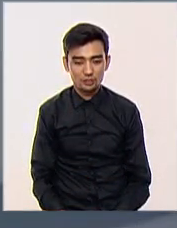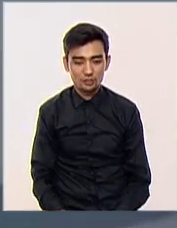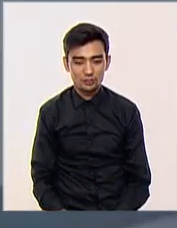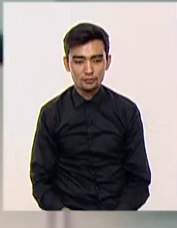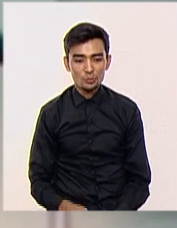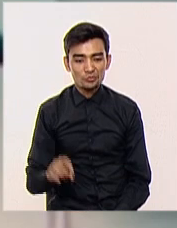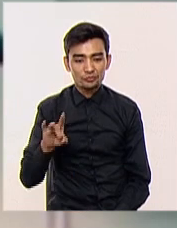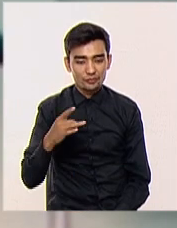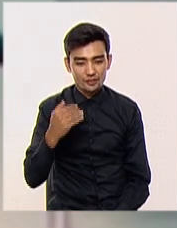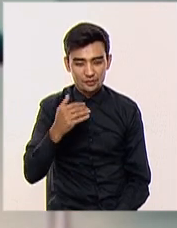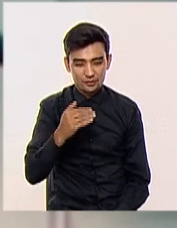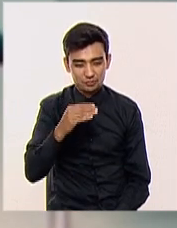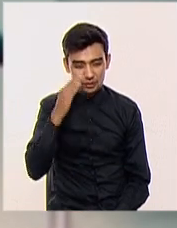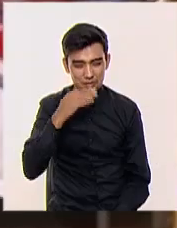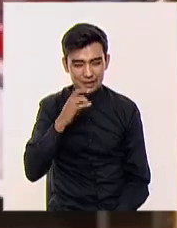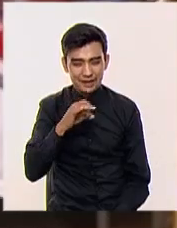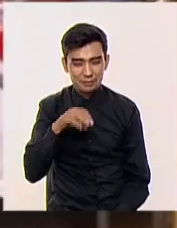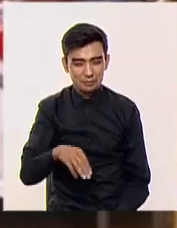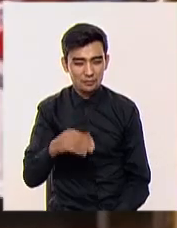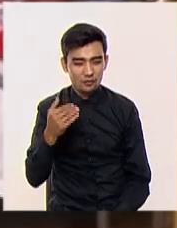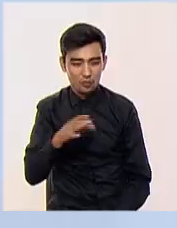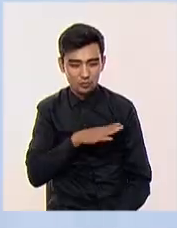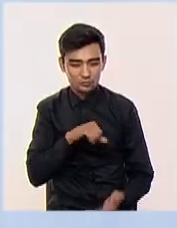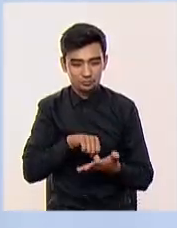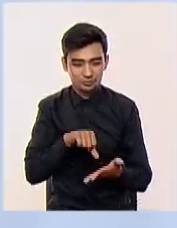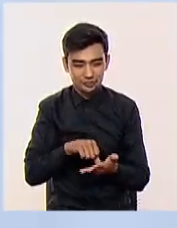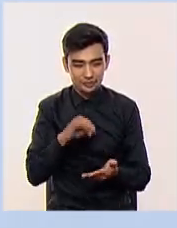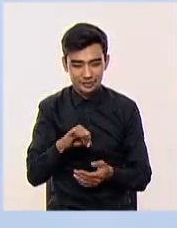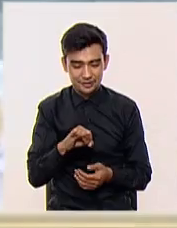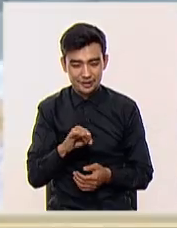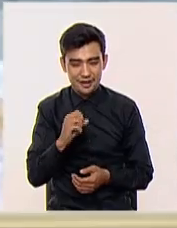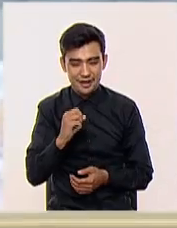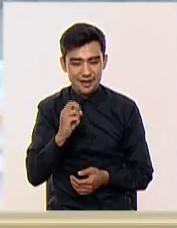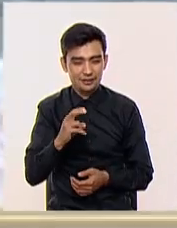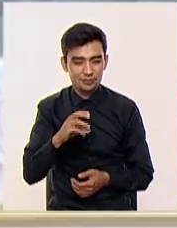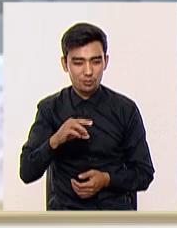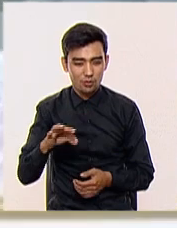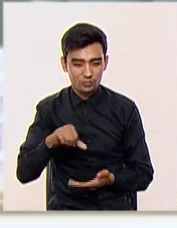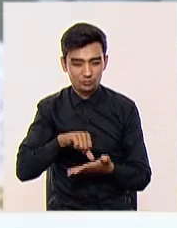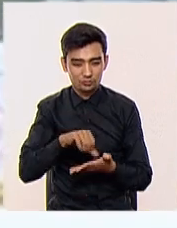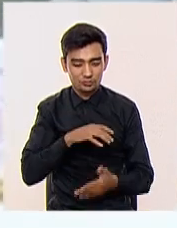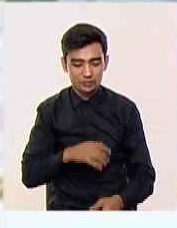Папа Римский Франциск провел католическую мессу на территории выставочного комплекса «Экспо».